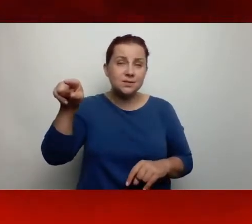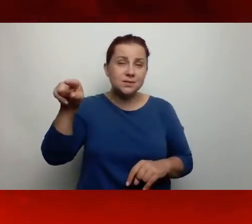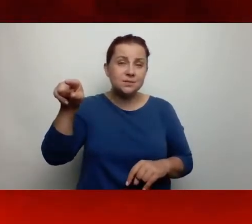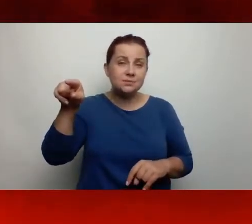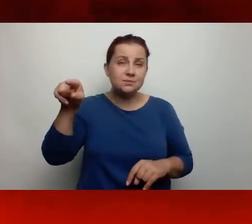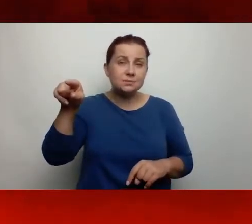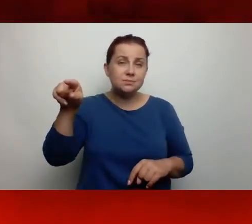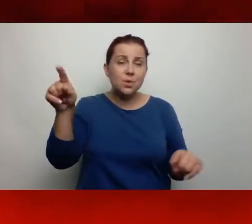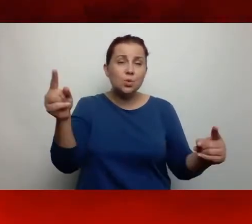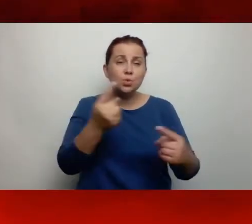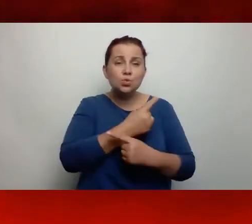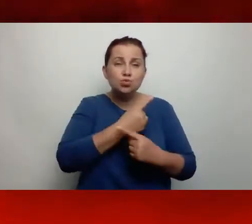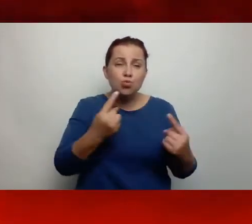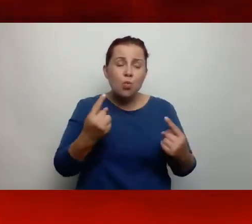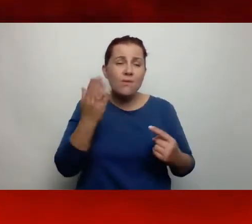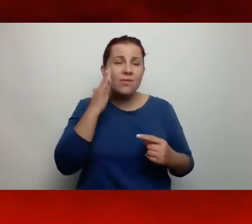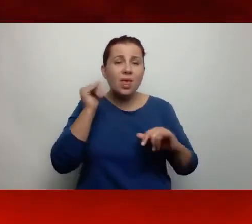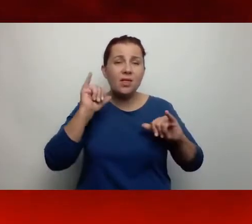warunkach